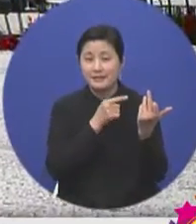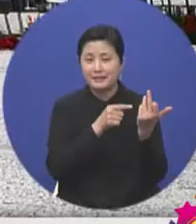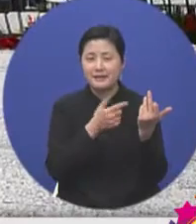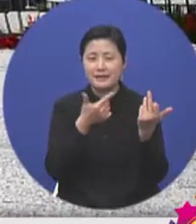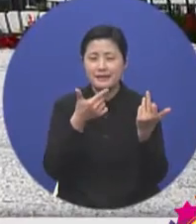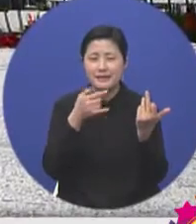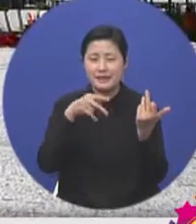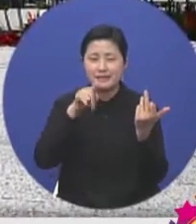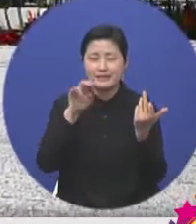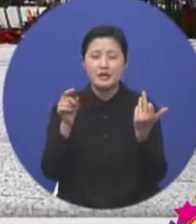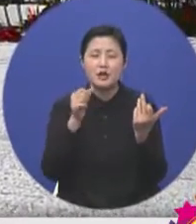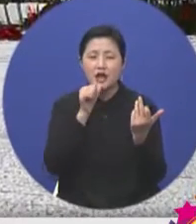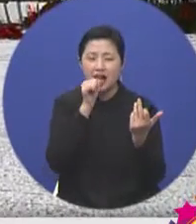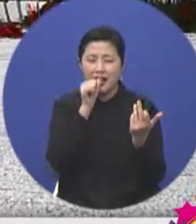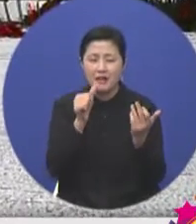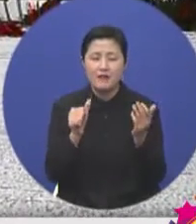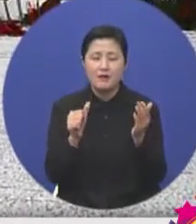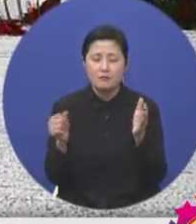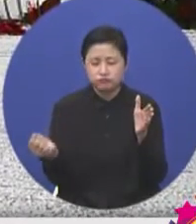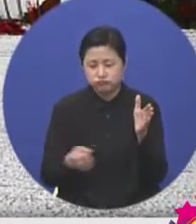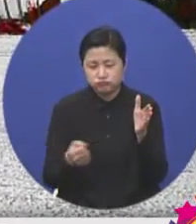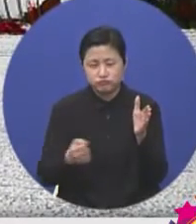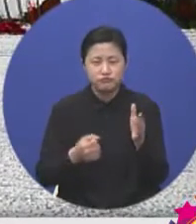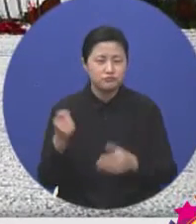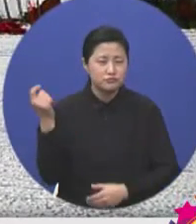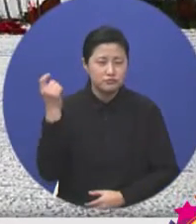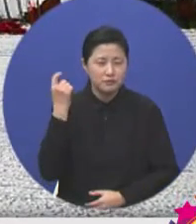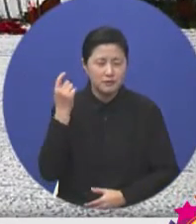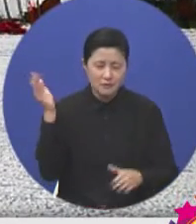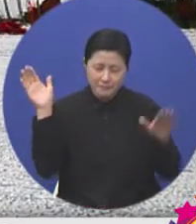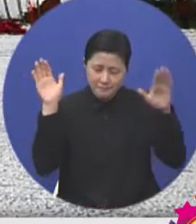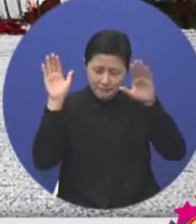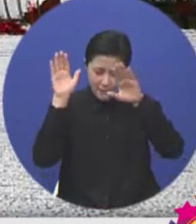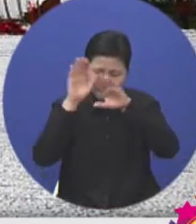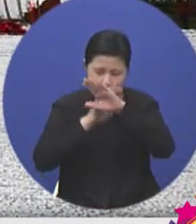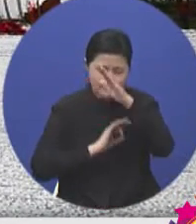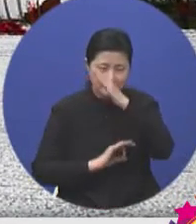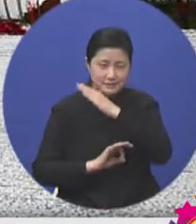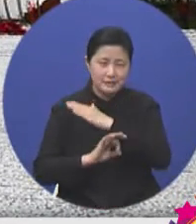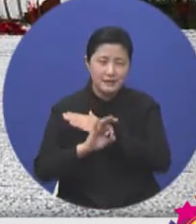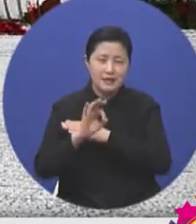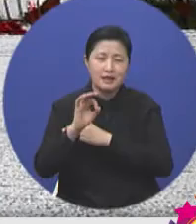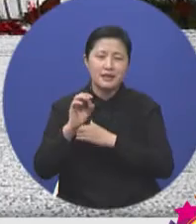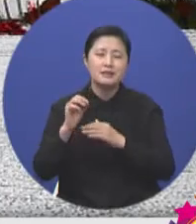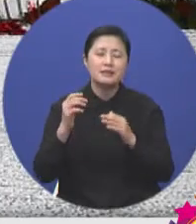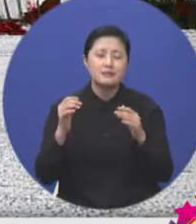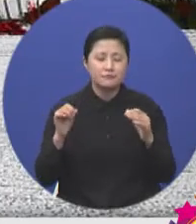내장사 새 목소리 밤새도 눈이를 찾아